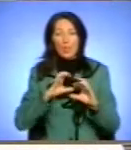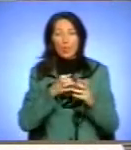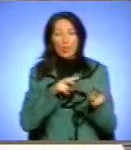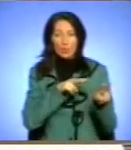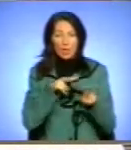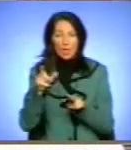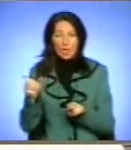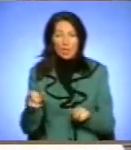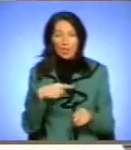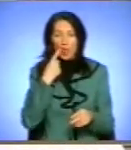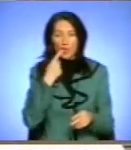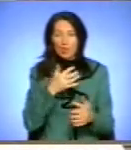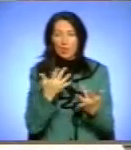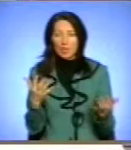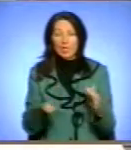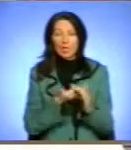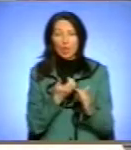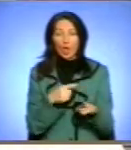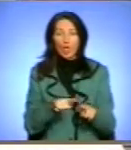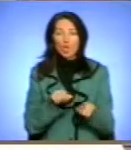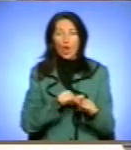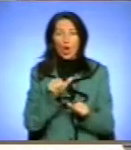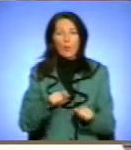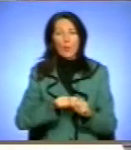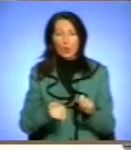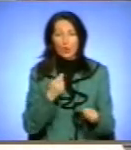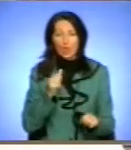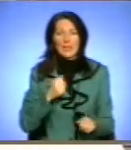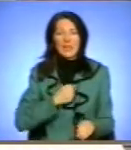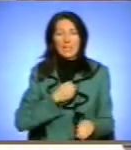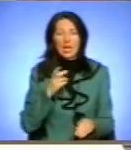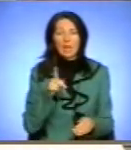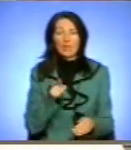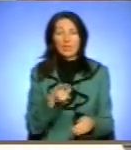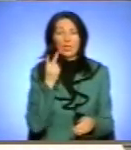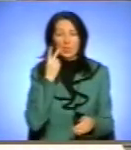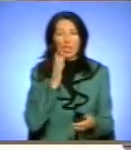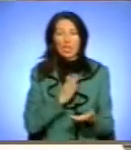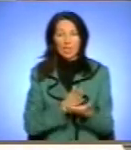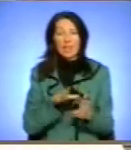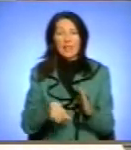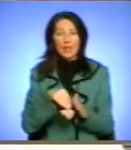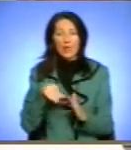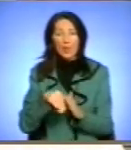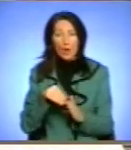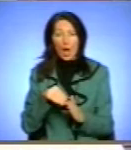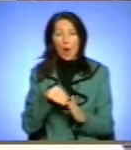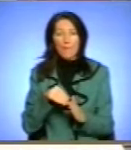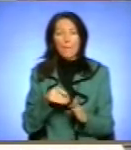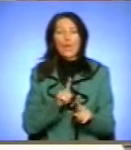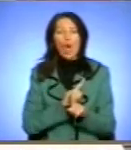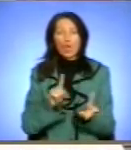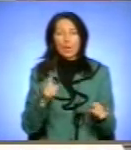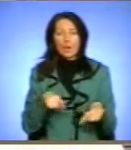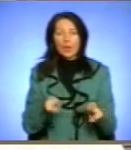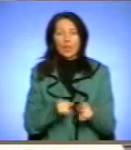на певні недоліки чи окремі порушення. На жаль, вони завжди бувають на виборах. Особливо у